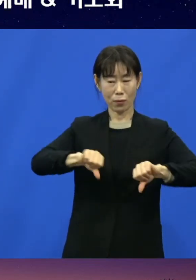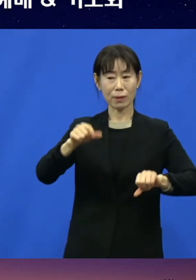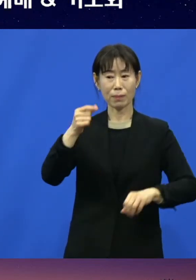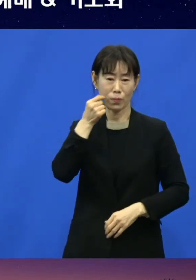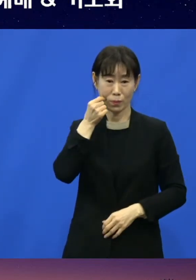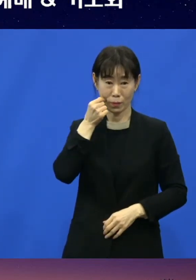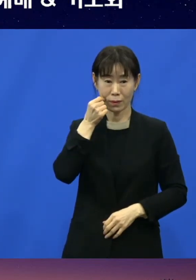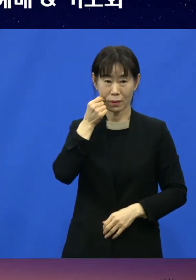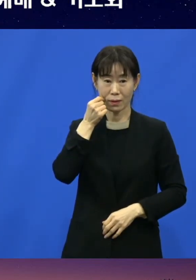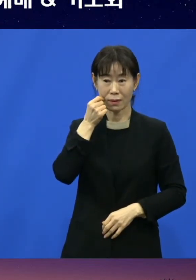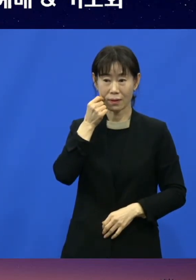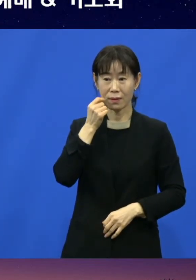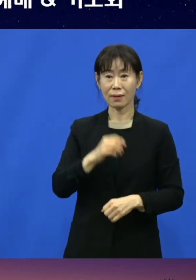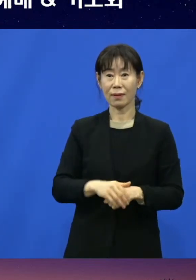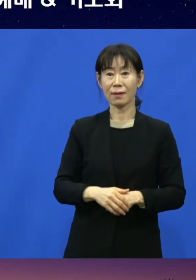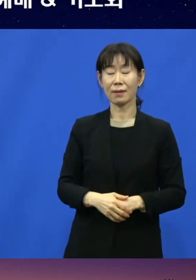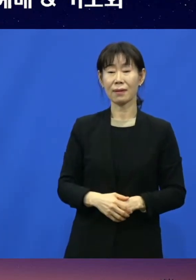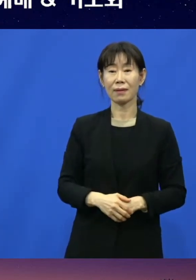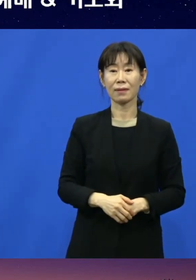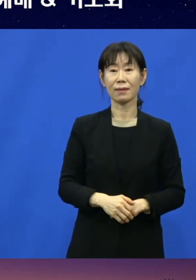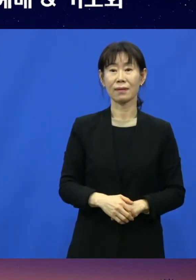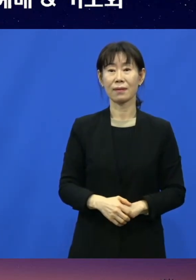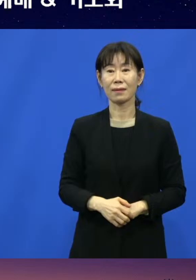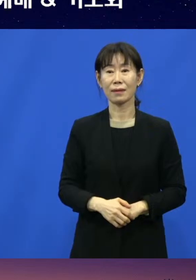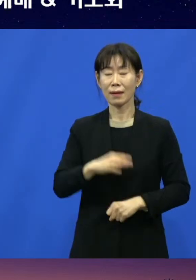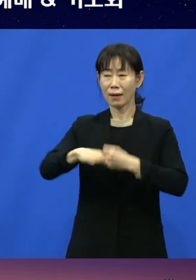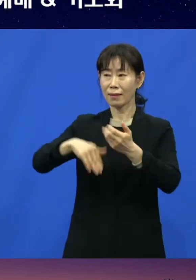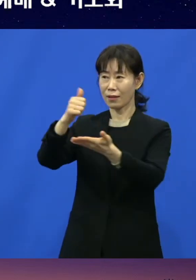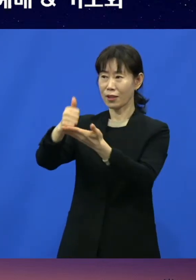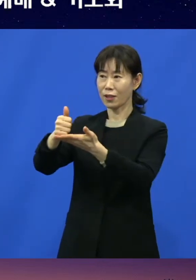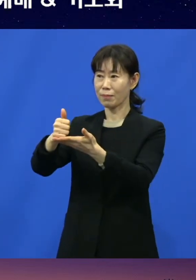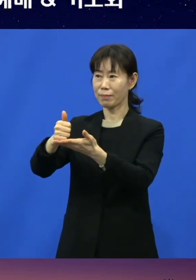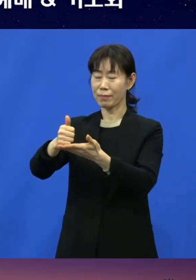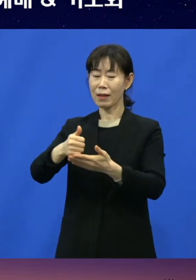하나님, 다른 건 다 몰라도 이건 안 됩니다.